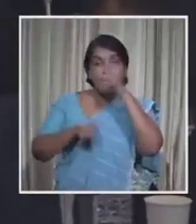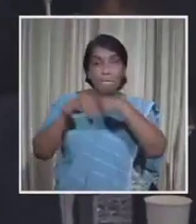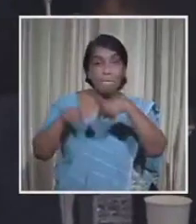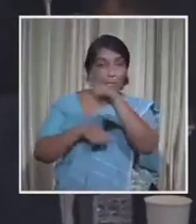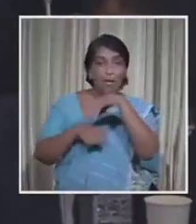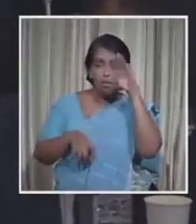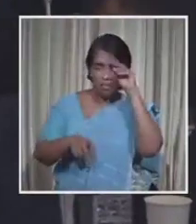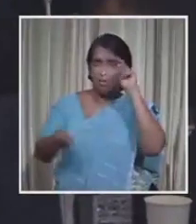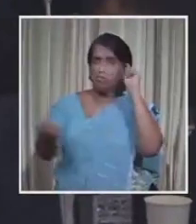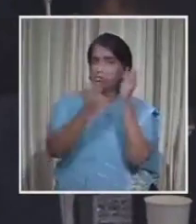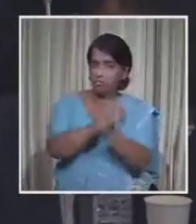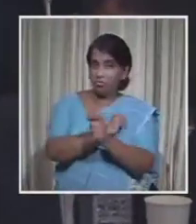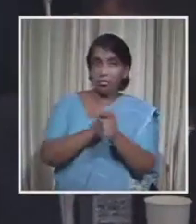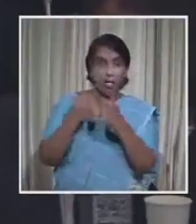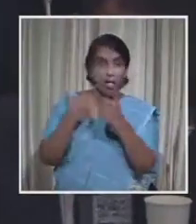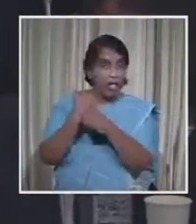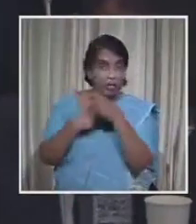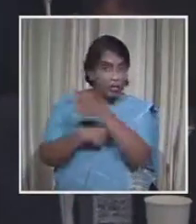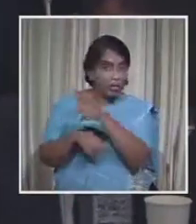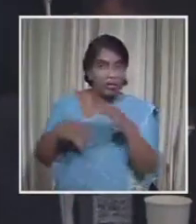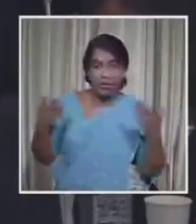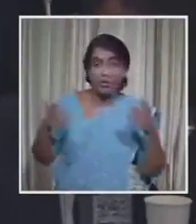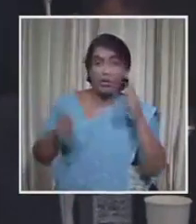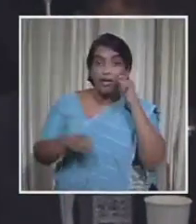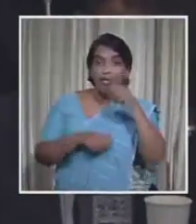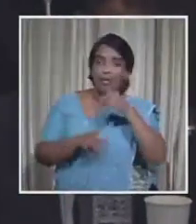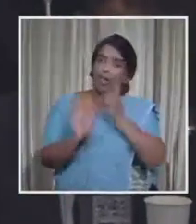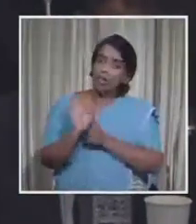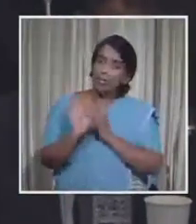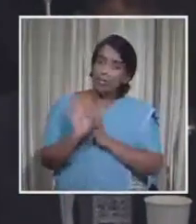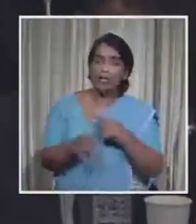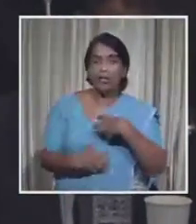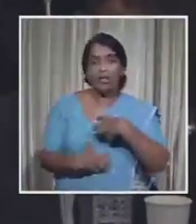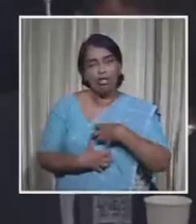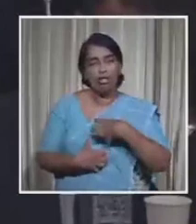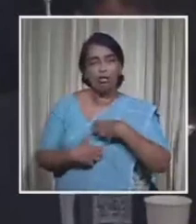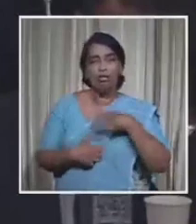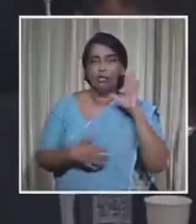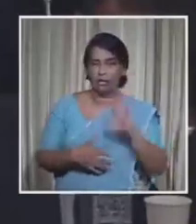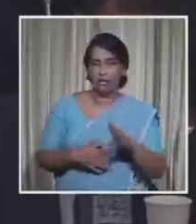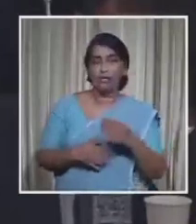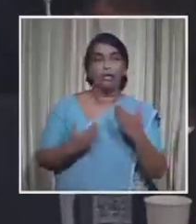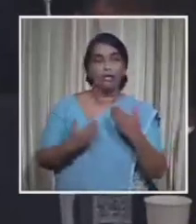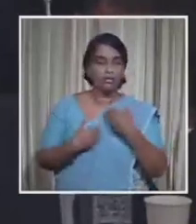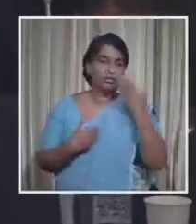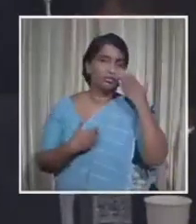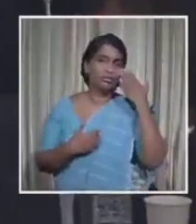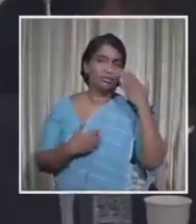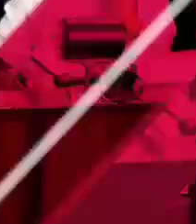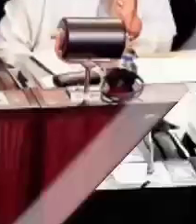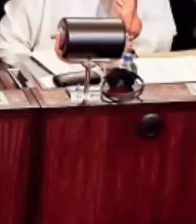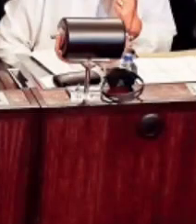வேண்டும் என்ற அடிப்படையில் நடத்தப்படுகின்ற பொதுமக்களின் போராட்டம் வெற்றி பெற வேண்டும் என்றும் அவர் தெரிவித்தார்.